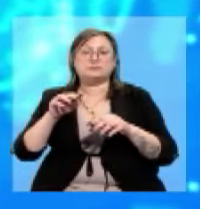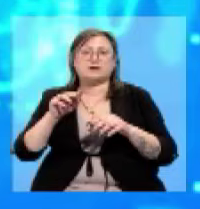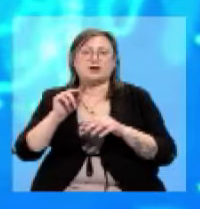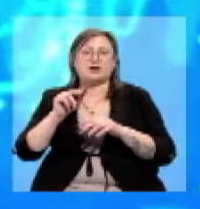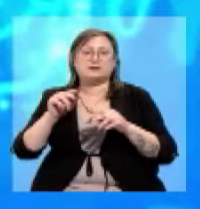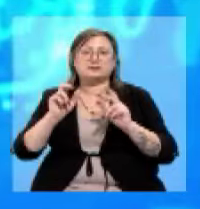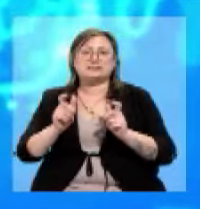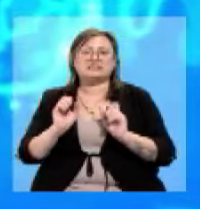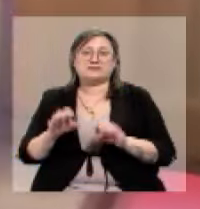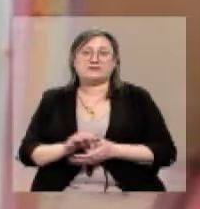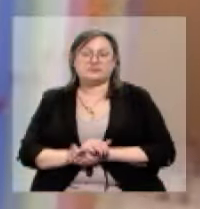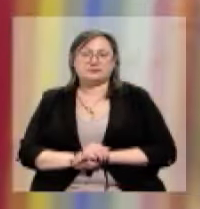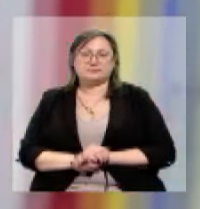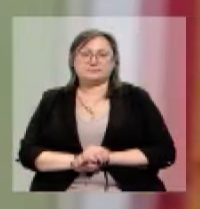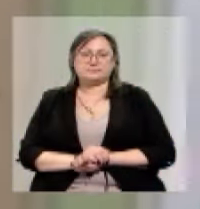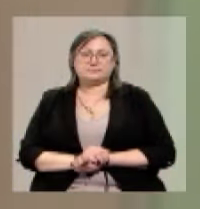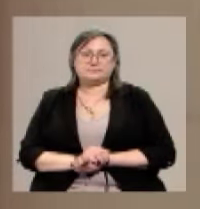етті.